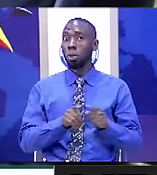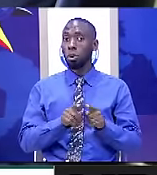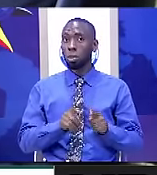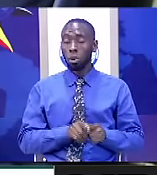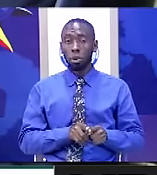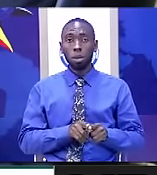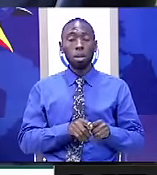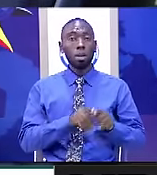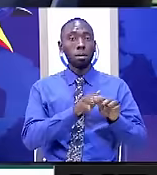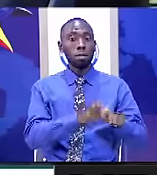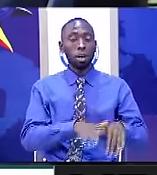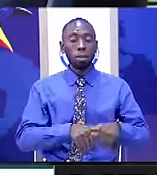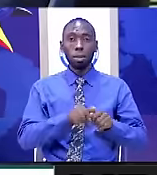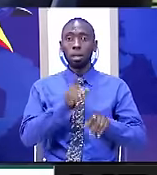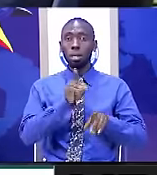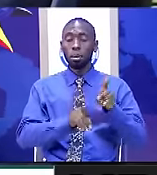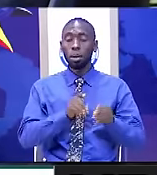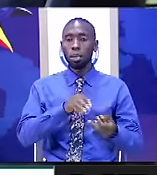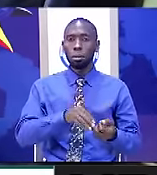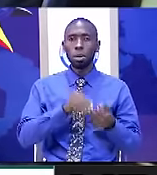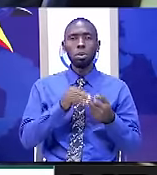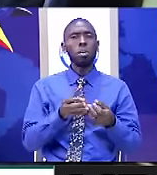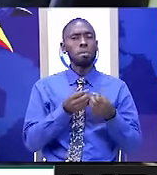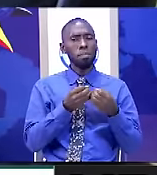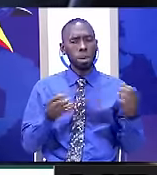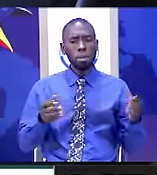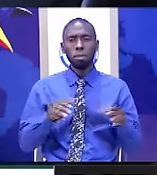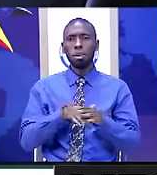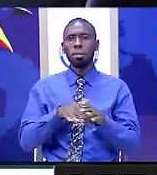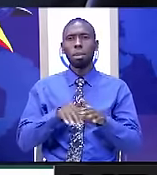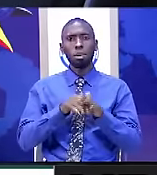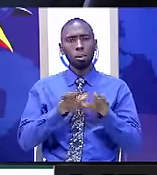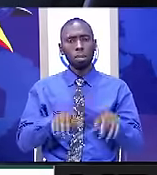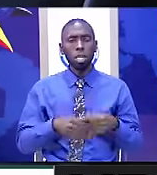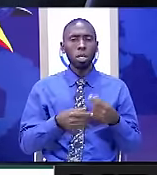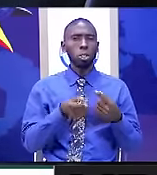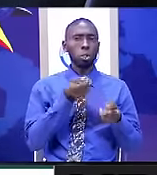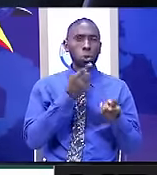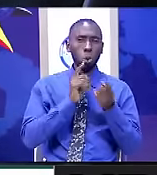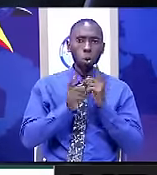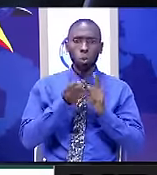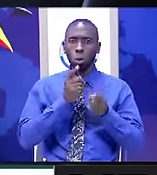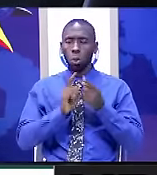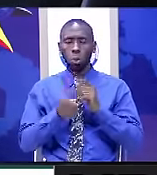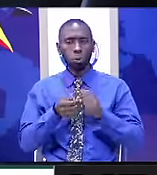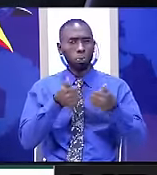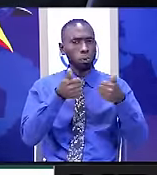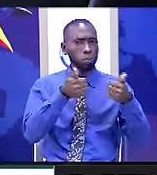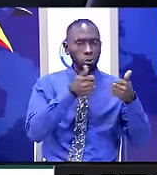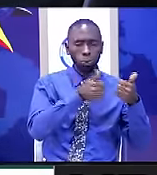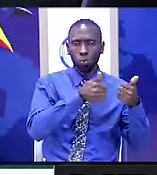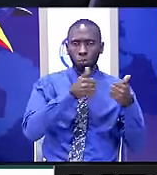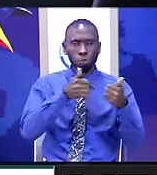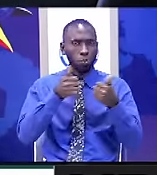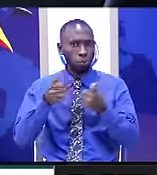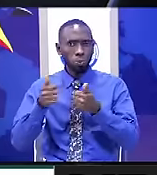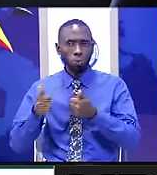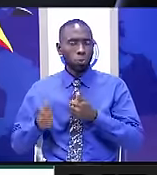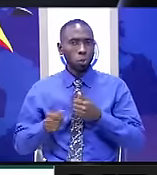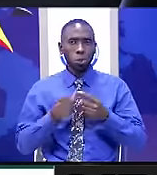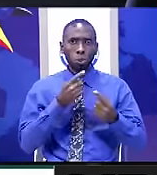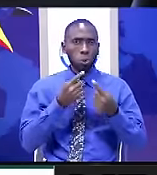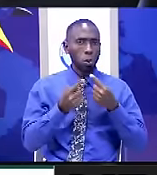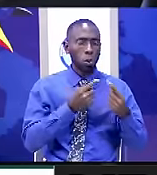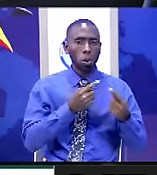O ababaka abasinga bamwogeddeko bonna awatali kweyawulamu bamwogeddeko birungi byokka, birungi